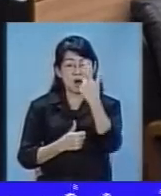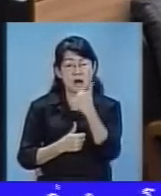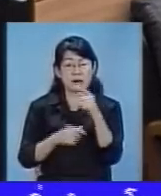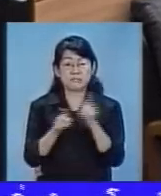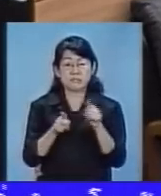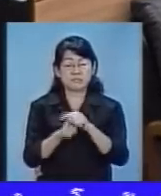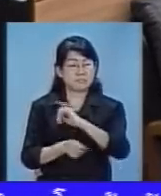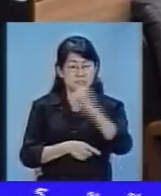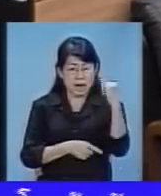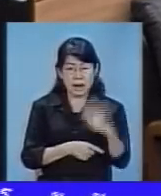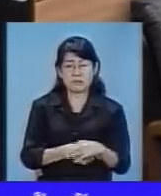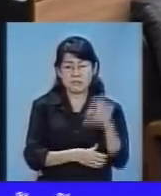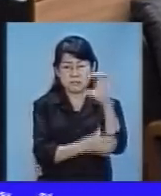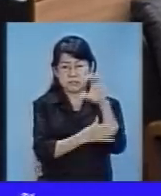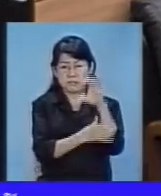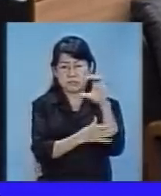นะฮะท่านไปดูครับ